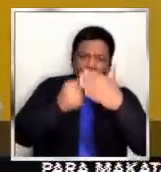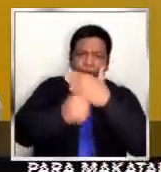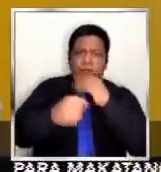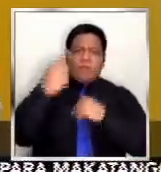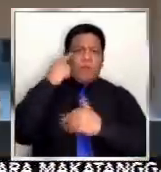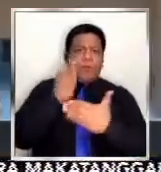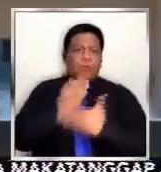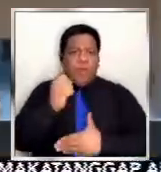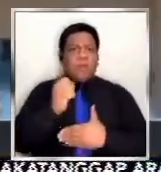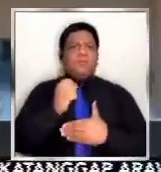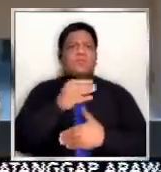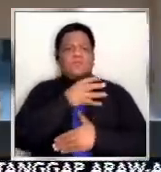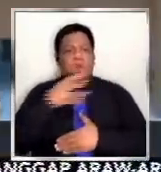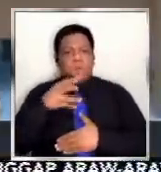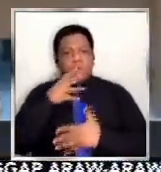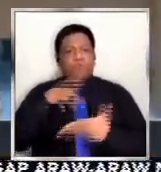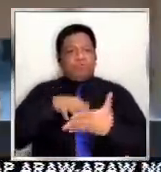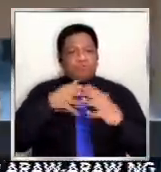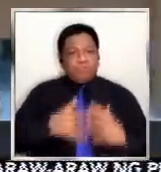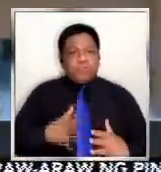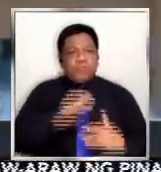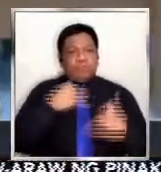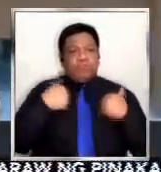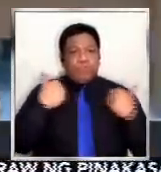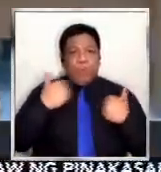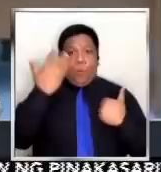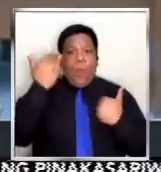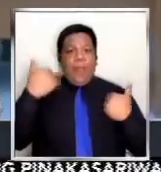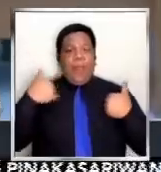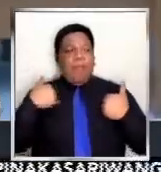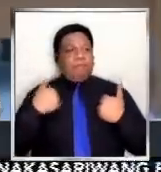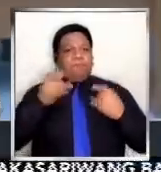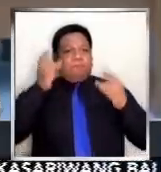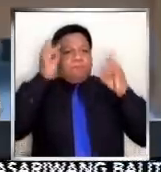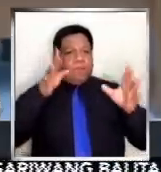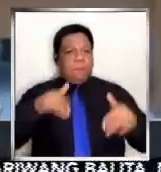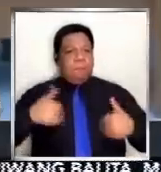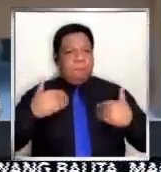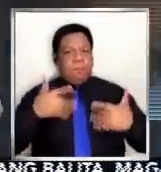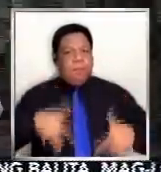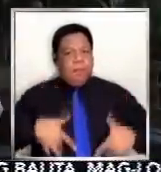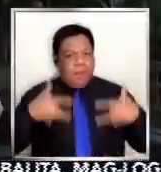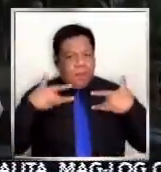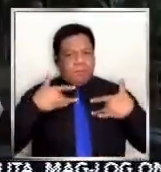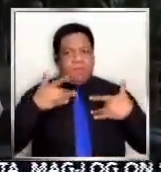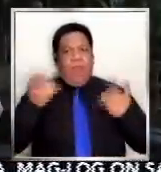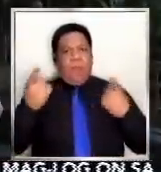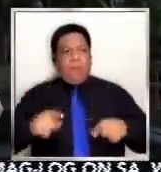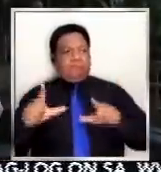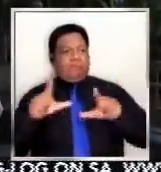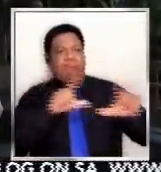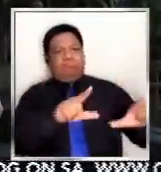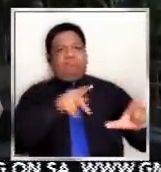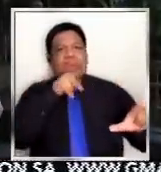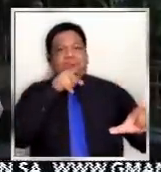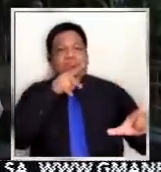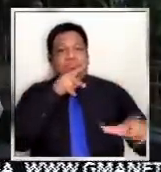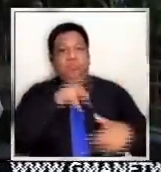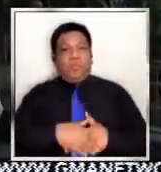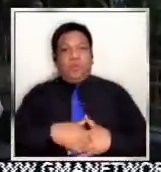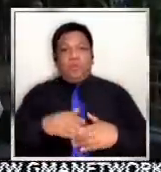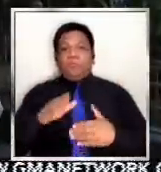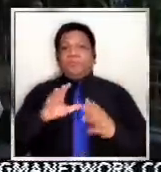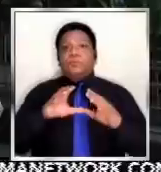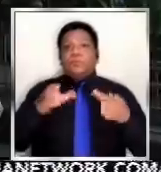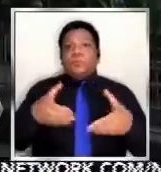at kabataan dahil sa ginawang red tagging ng mga Makabayan Party List Organizations. Ang Commission on Human Rights kinundena